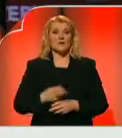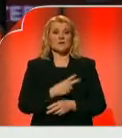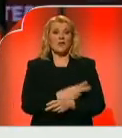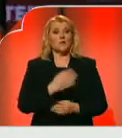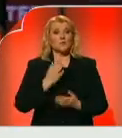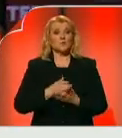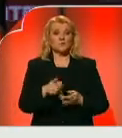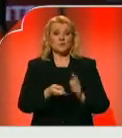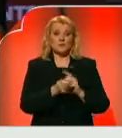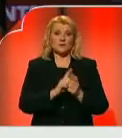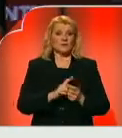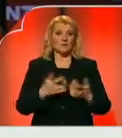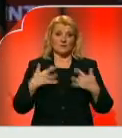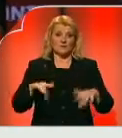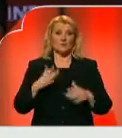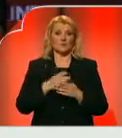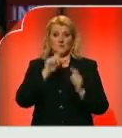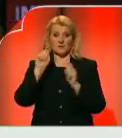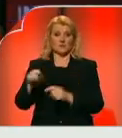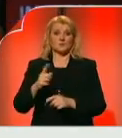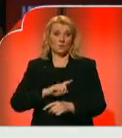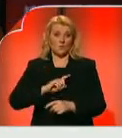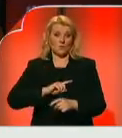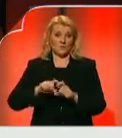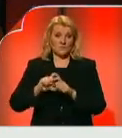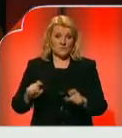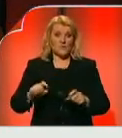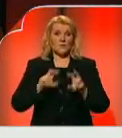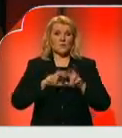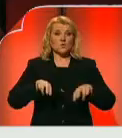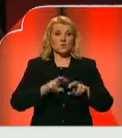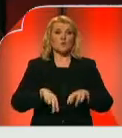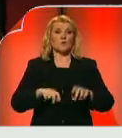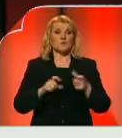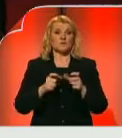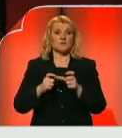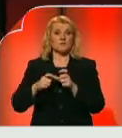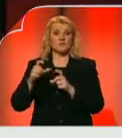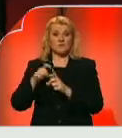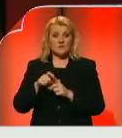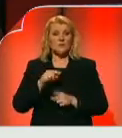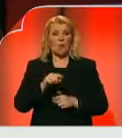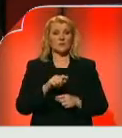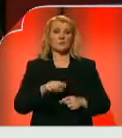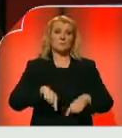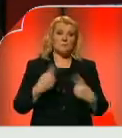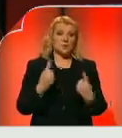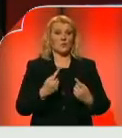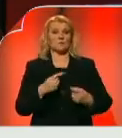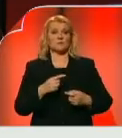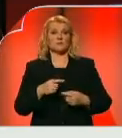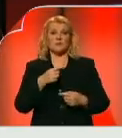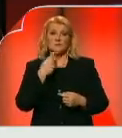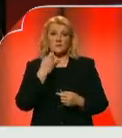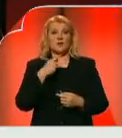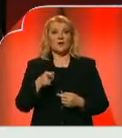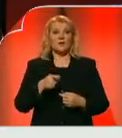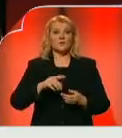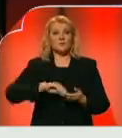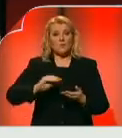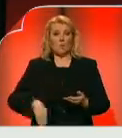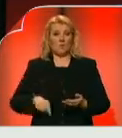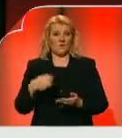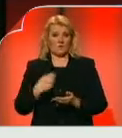Analýzy ČSSD právě na tomto stavěli svůj argument, svou námitku, že proto byla smlouva neplatná. Jak se